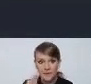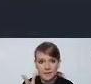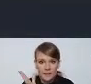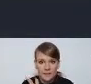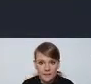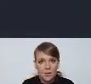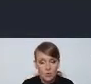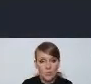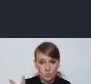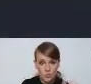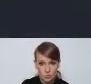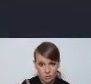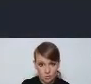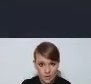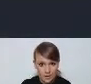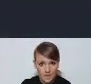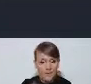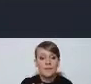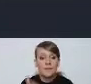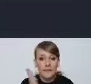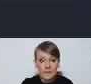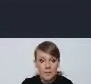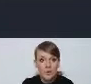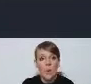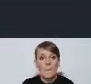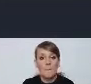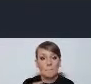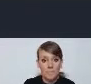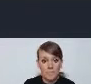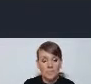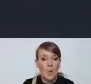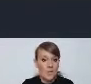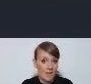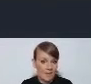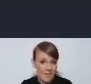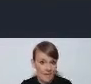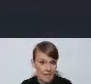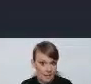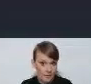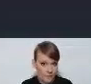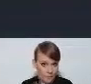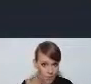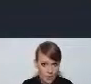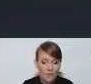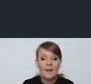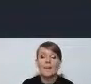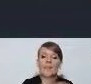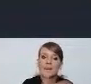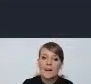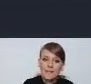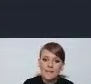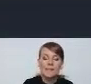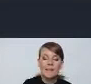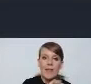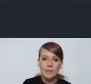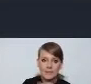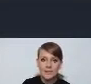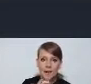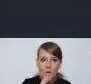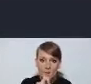z budżetu, nie tylko te pochodzące wprost z obywateli, nie tylko te, które pochodzą z kredytu czy emisji obligacji, ale także te,